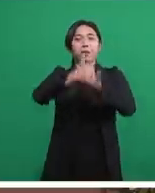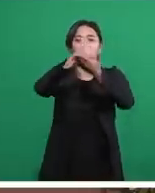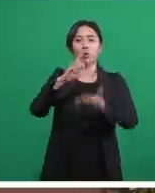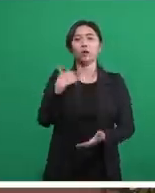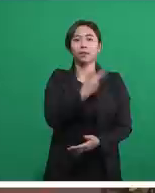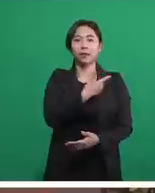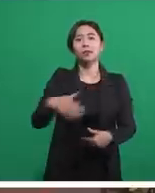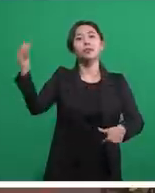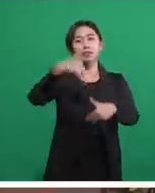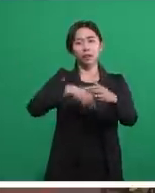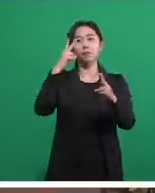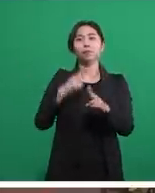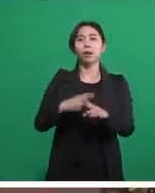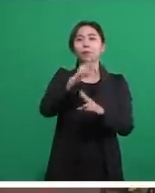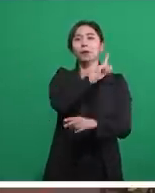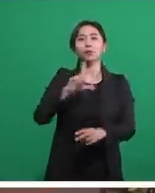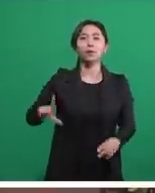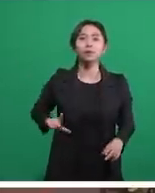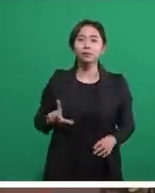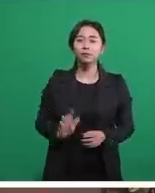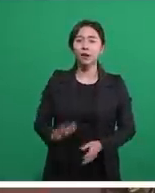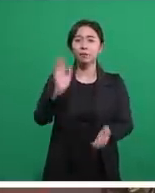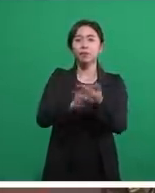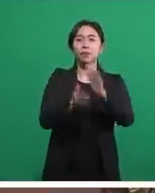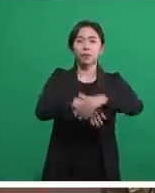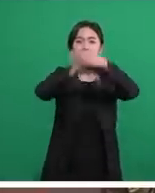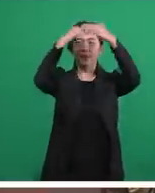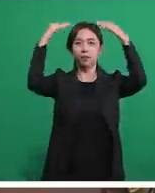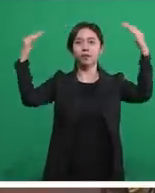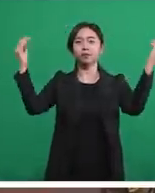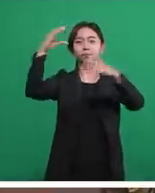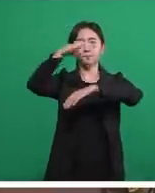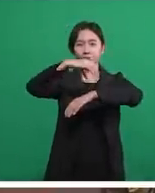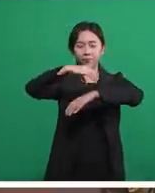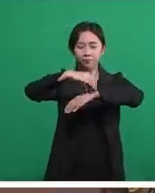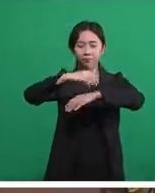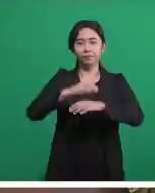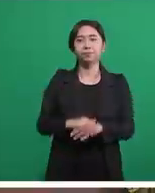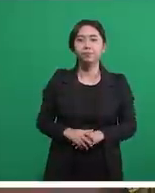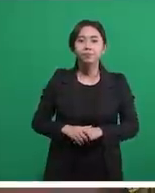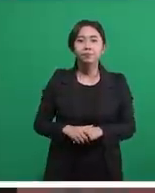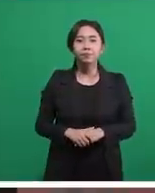Pertolongan kita adalah dalam nama Tuhan yang menjadikan langit dan bumi.